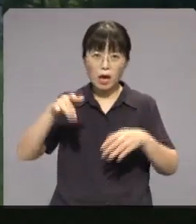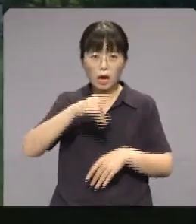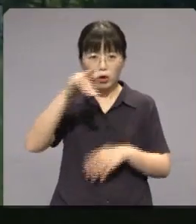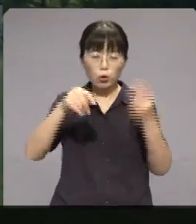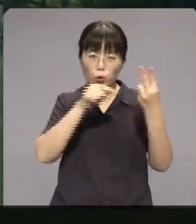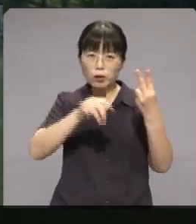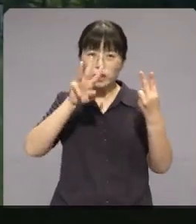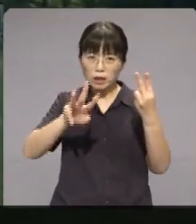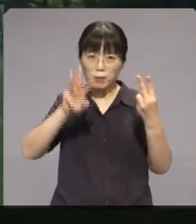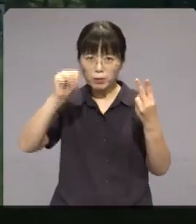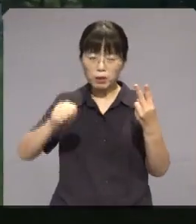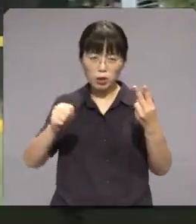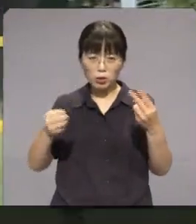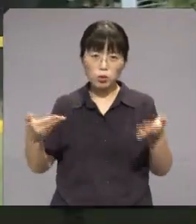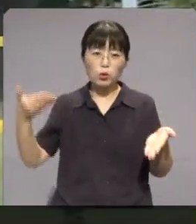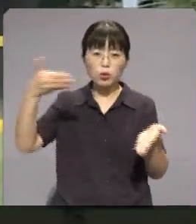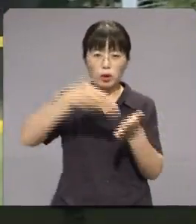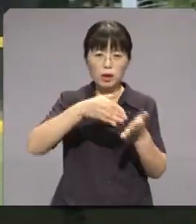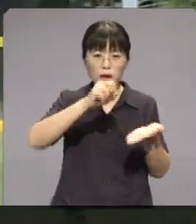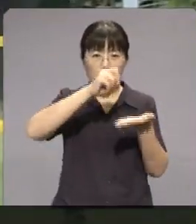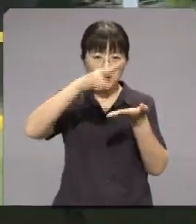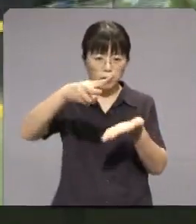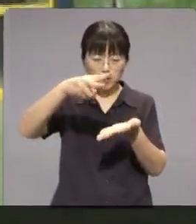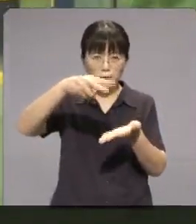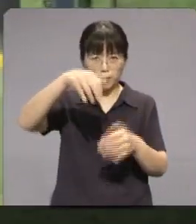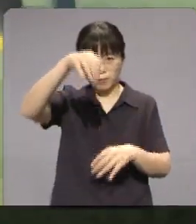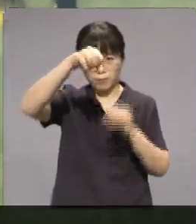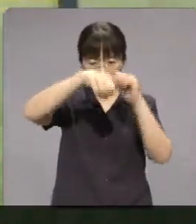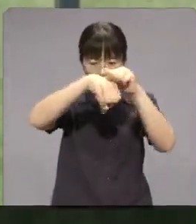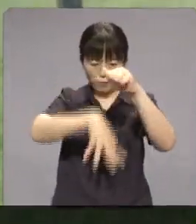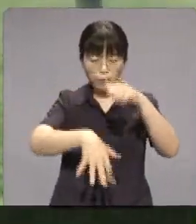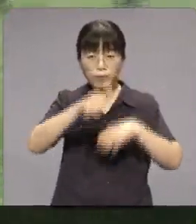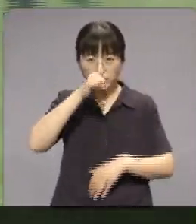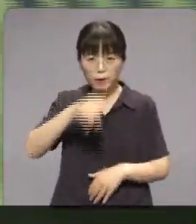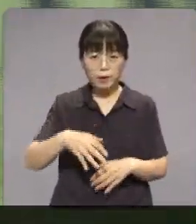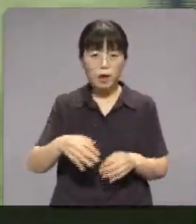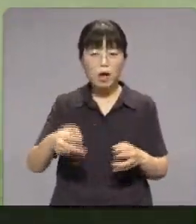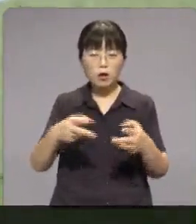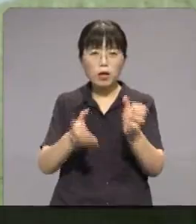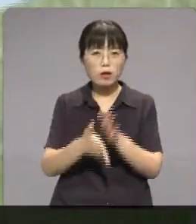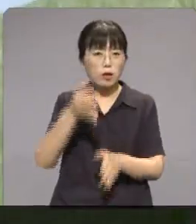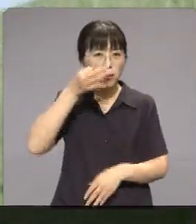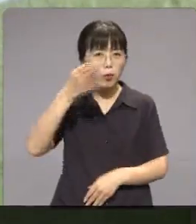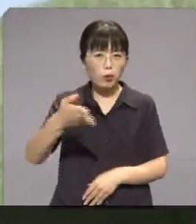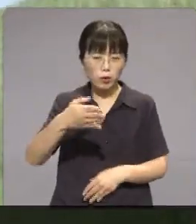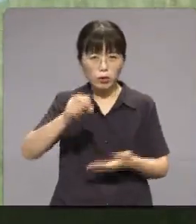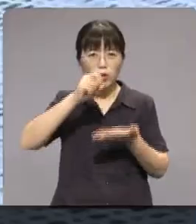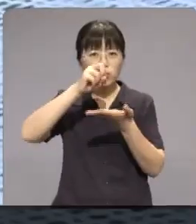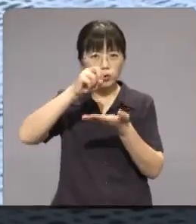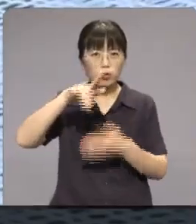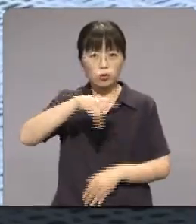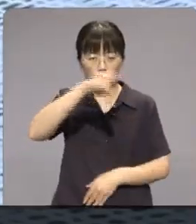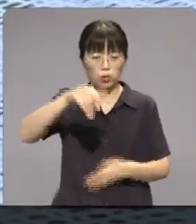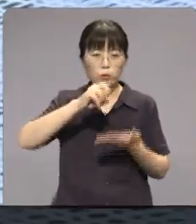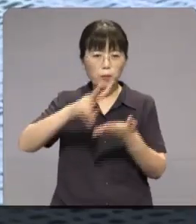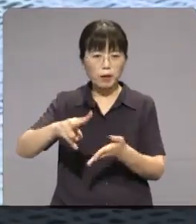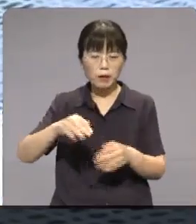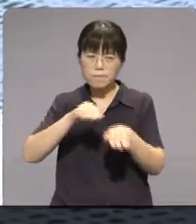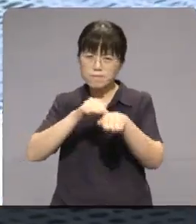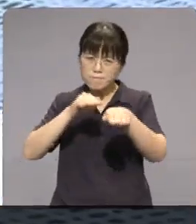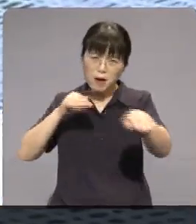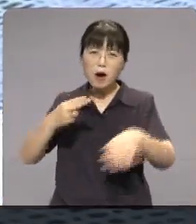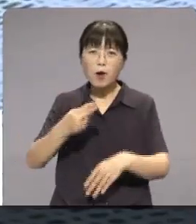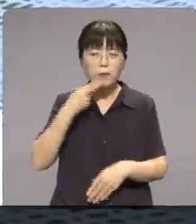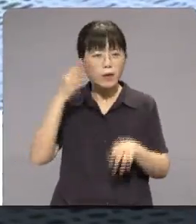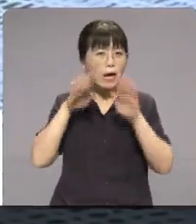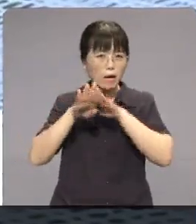2, 3m에 도착하자 싣고 온 물건을 내려놓습니다. 성남시가 선보인 드론 배송입니다. 차 막힐 일이